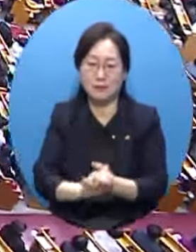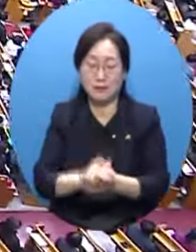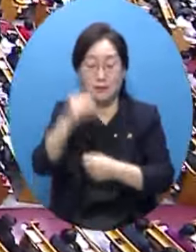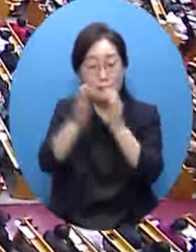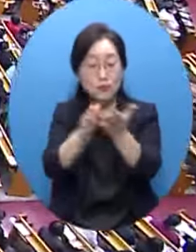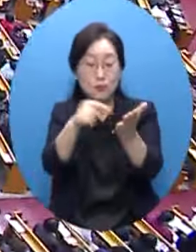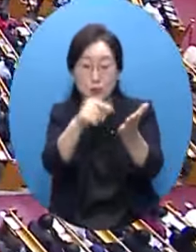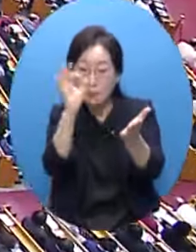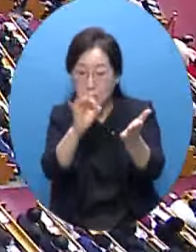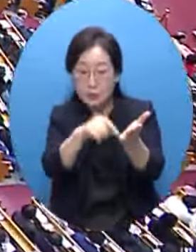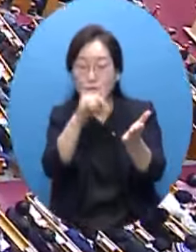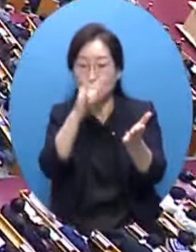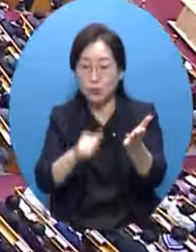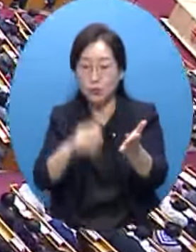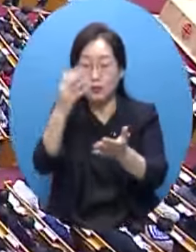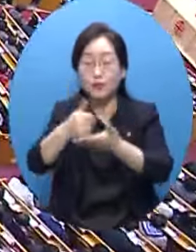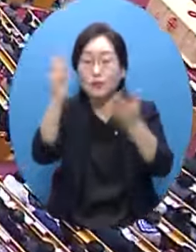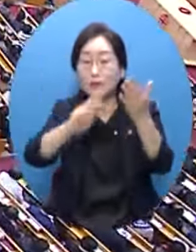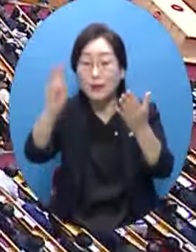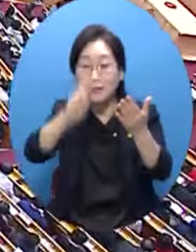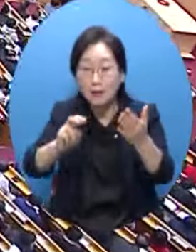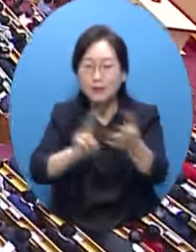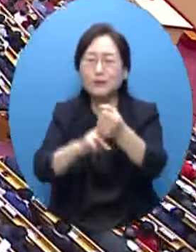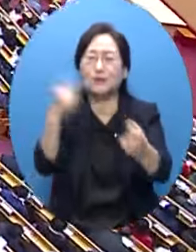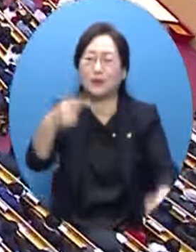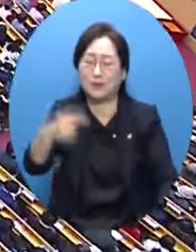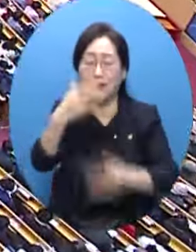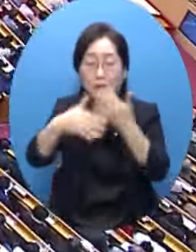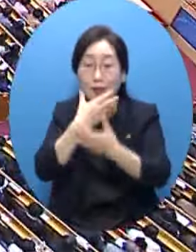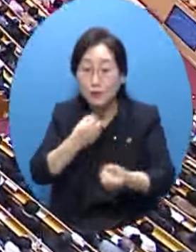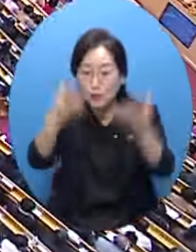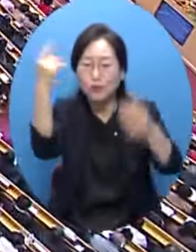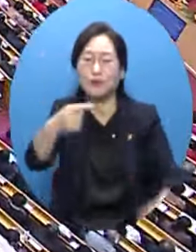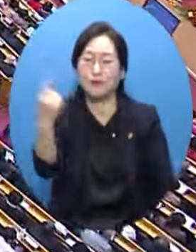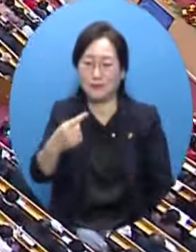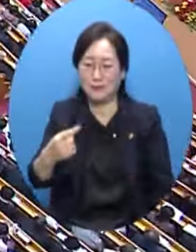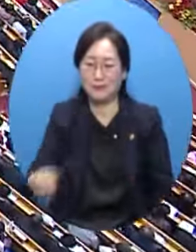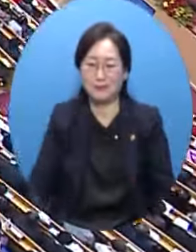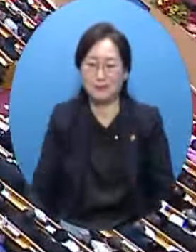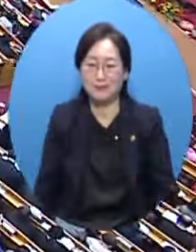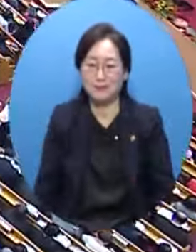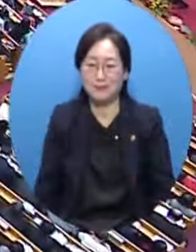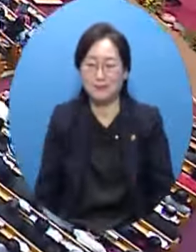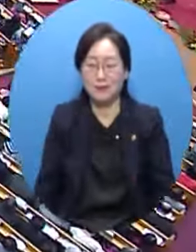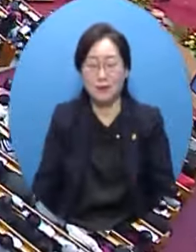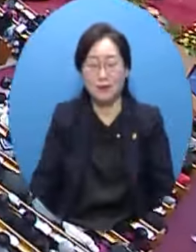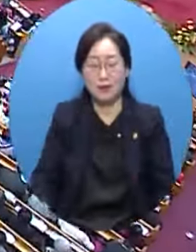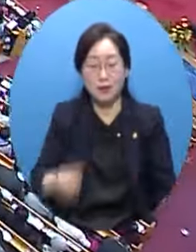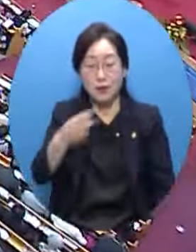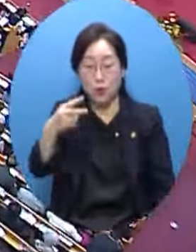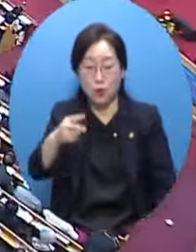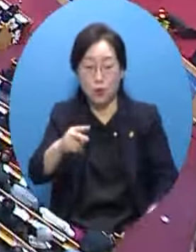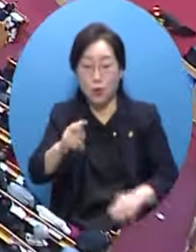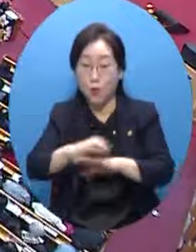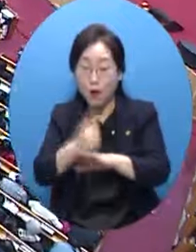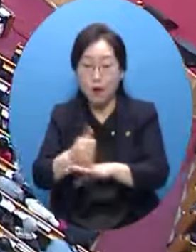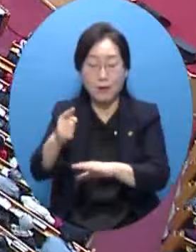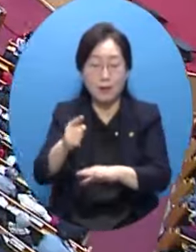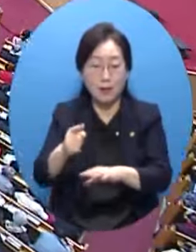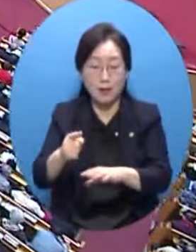성경은 우리에게 말씀합니다. 주님을 찬양할 때 기적이 일어나는 것입니다. 하나님의 축복이 임하게 되는 것입니다. 너무나 여호사당이 그 말씀 듣고